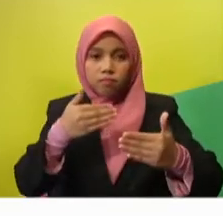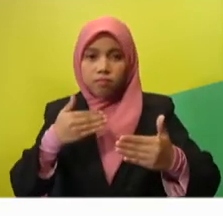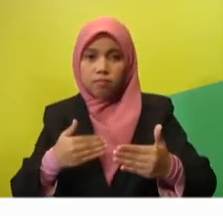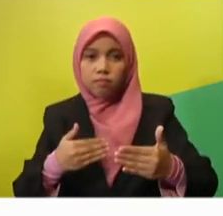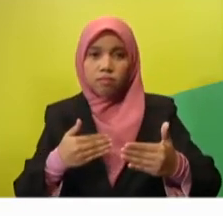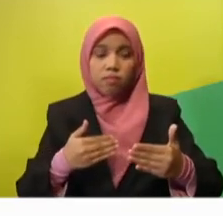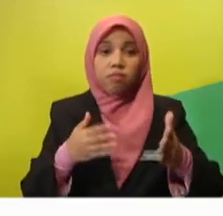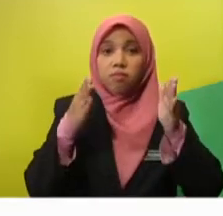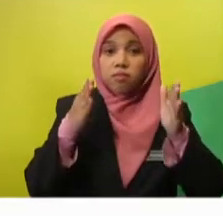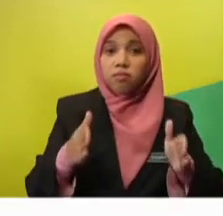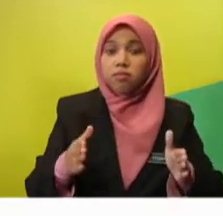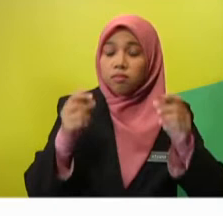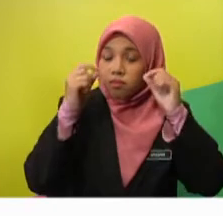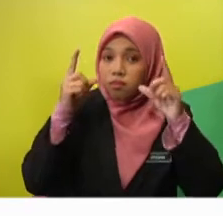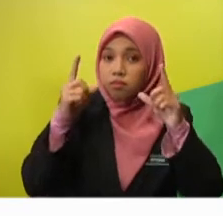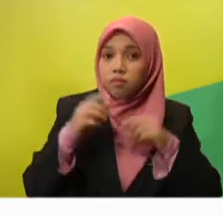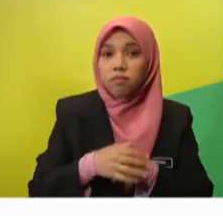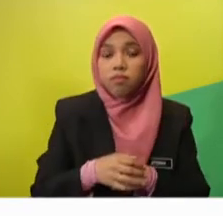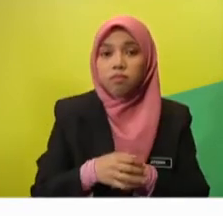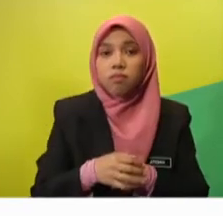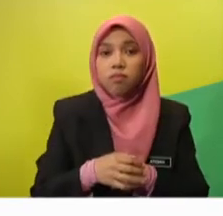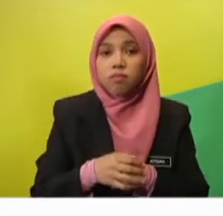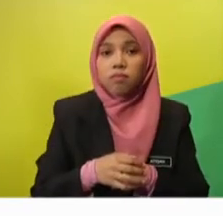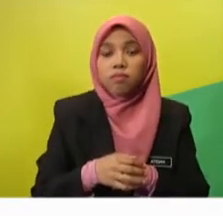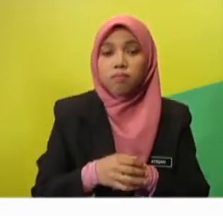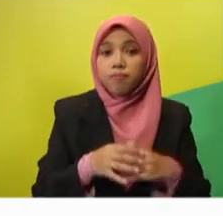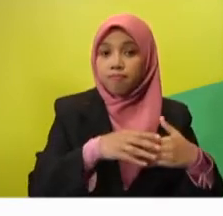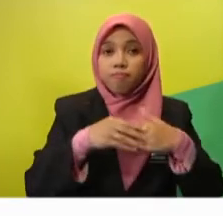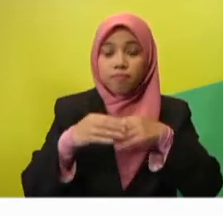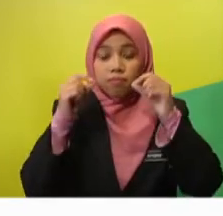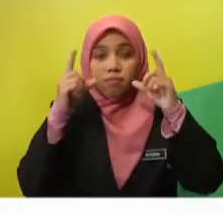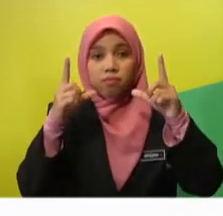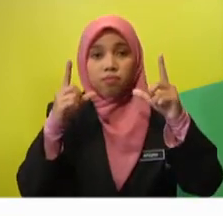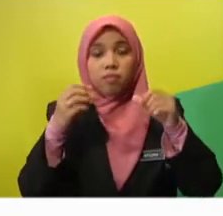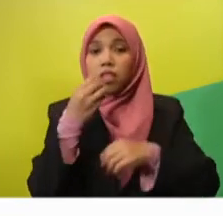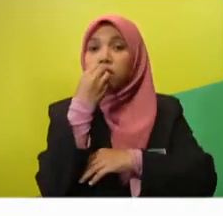pemandu celik akan beritahu kepada klien bahawa kita dah nak bergerak. Jadi,